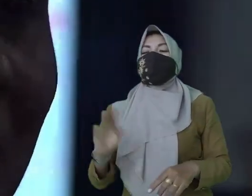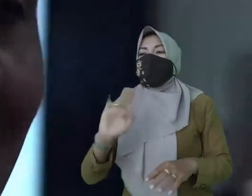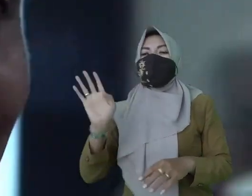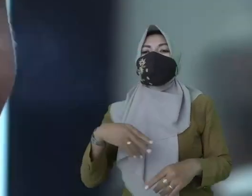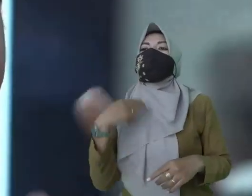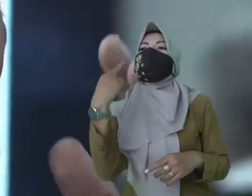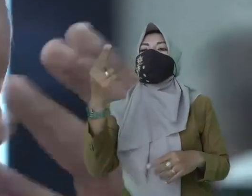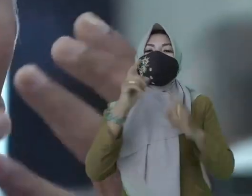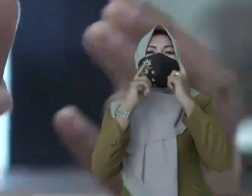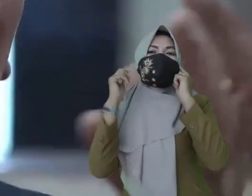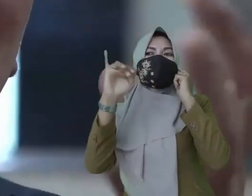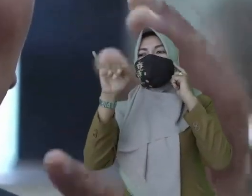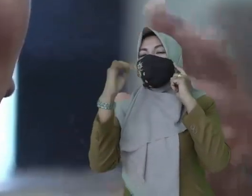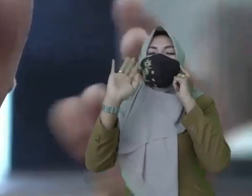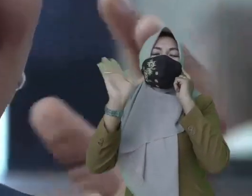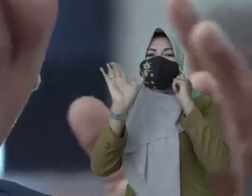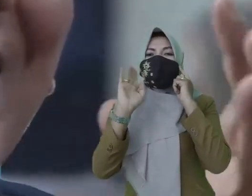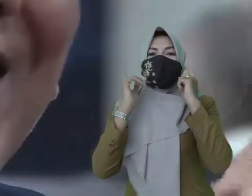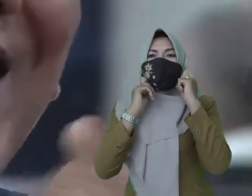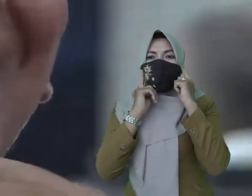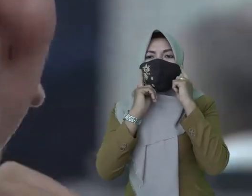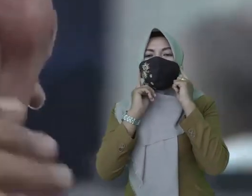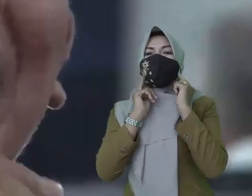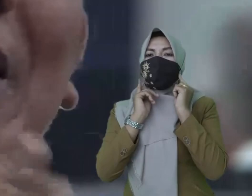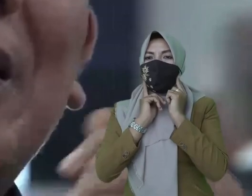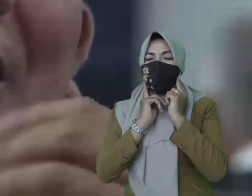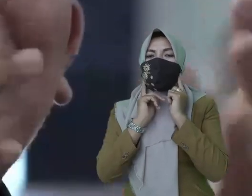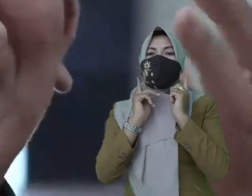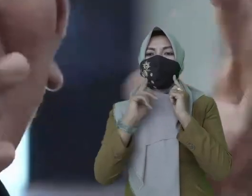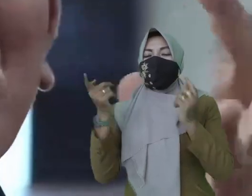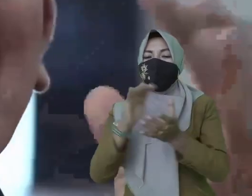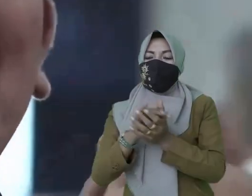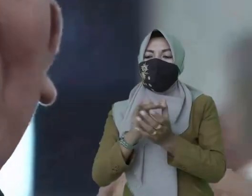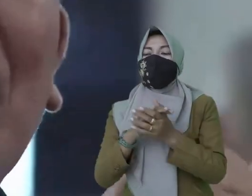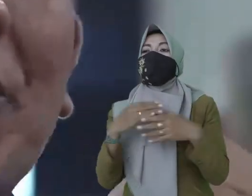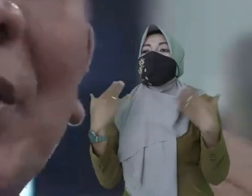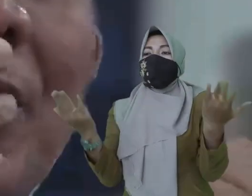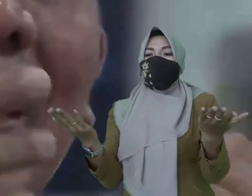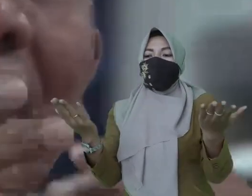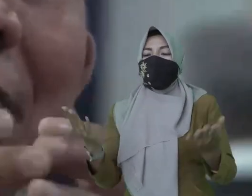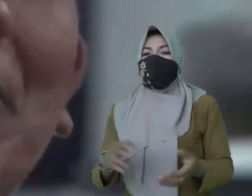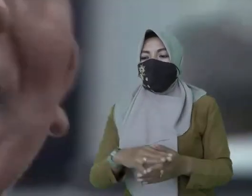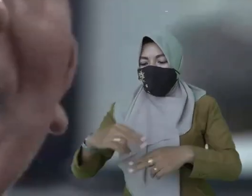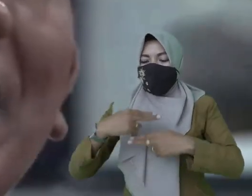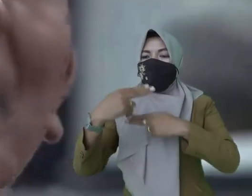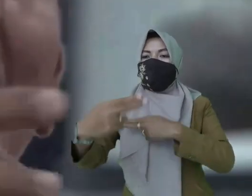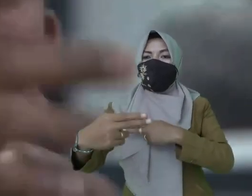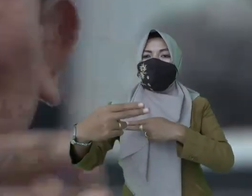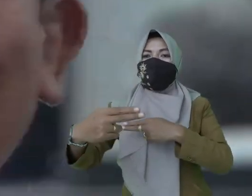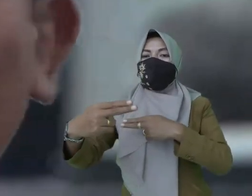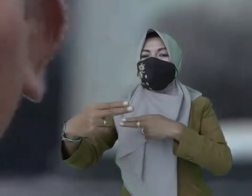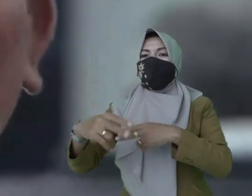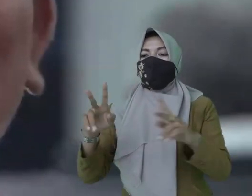Itu fungsinya, jadi bukan untuk gaya-gaya. Nah, gitu ya. Jadi tidak ada pasang. Jadi kalau sampai sekolah nanti bagaimana?